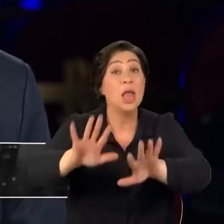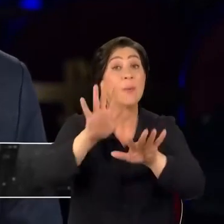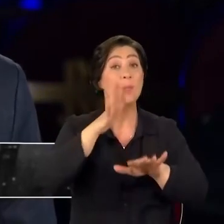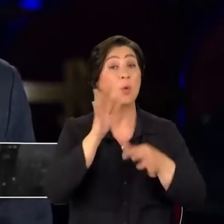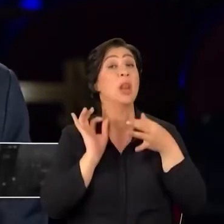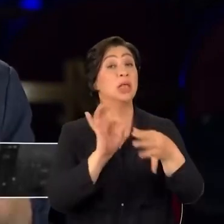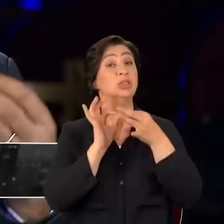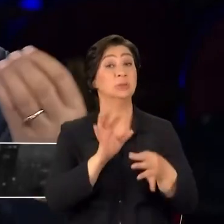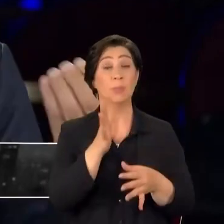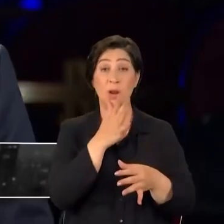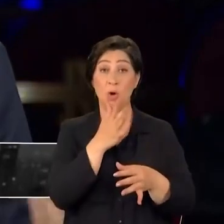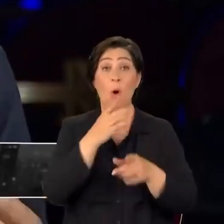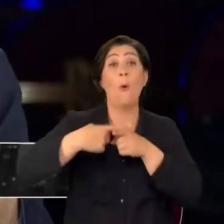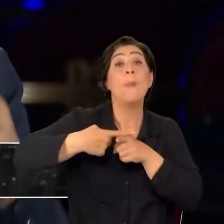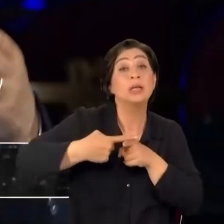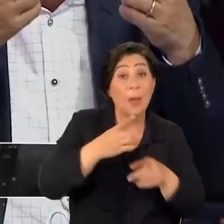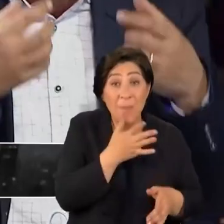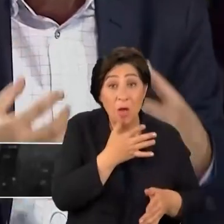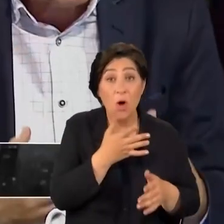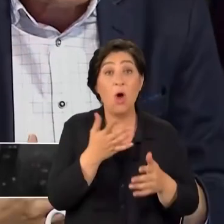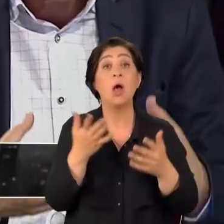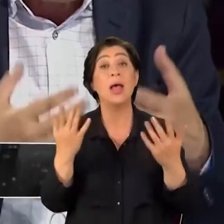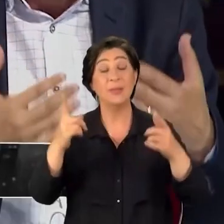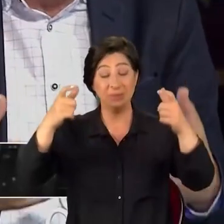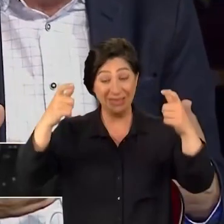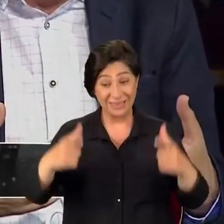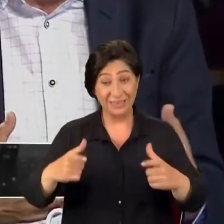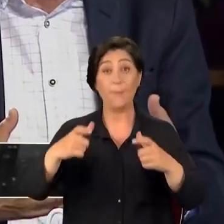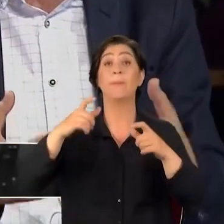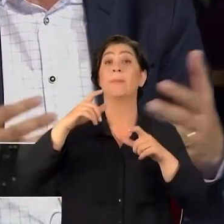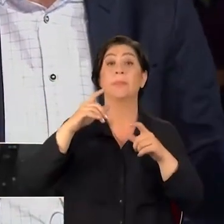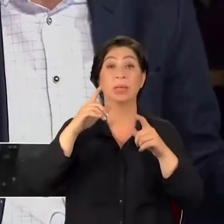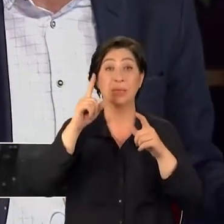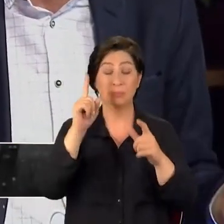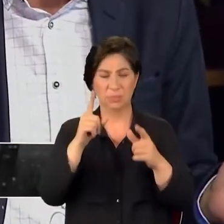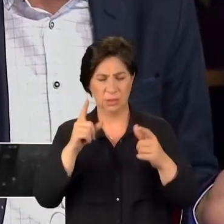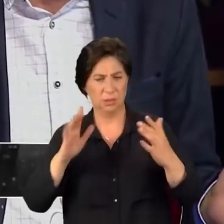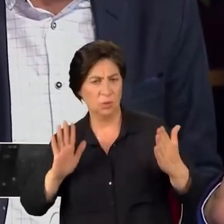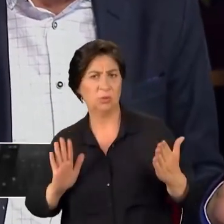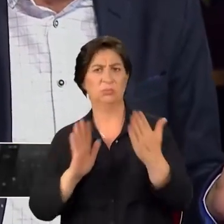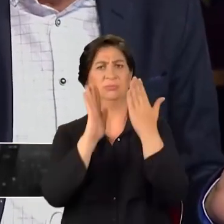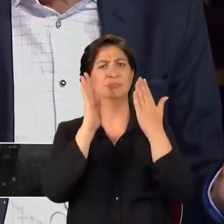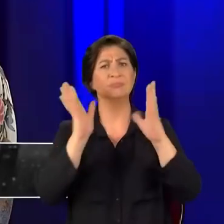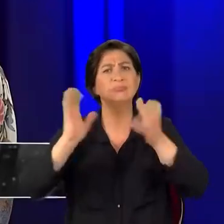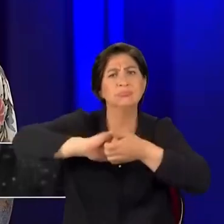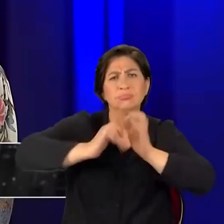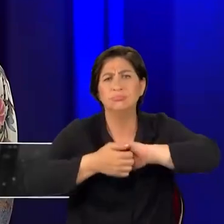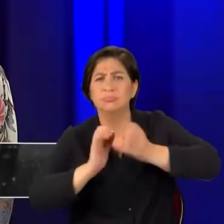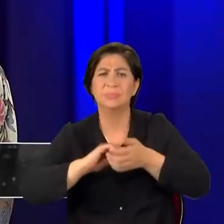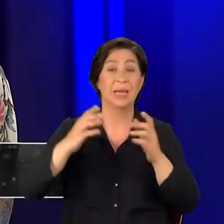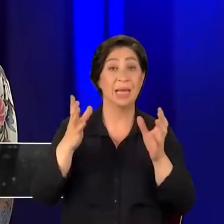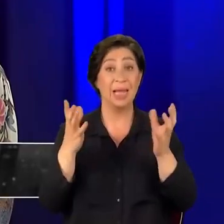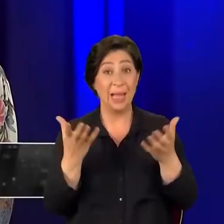biliyorlar. Şimdi zaman biliyorlar artık. Dolayısıyla bir zaman mekana ve hiyerarşiye dayalı bir örgütlenme biçimi ve particilik